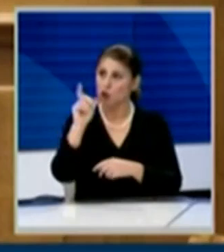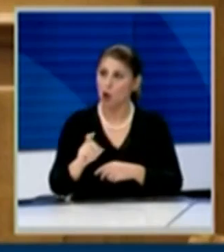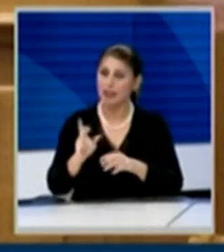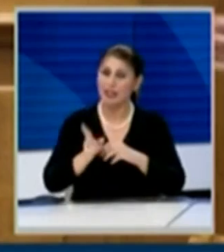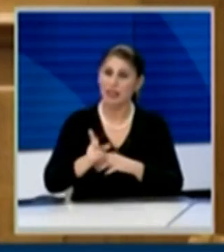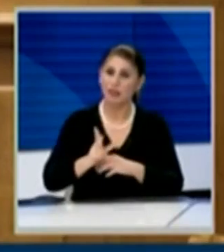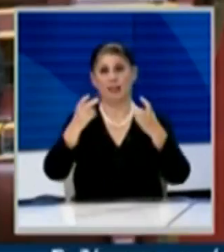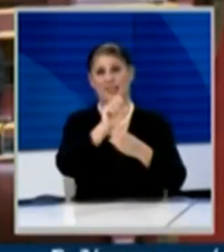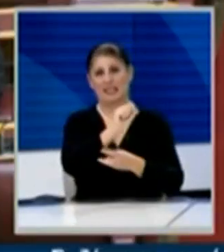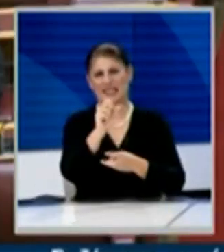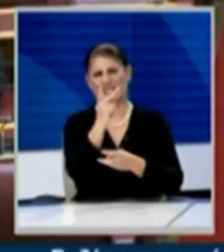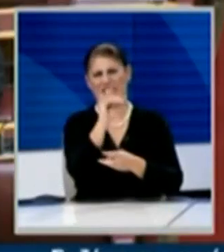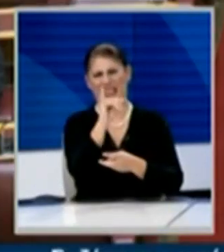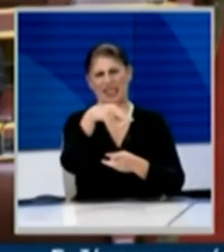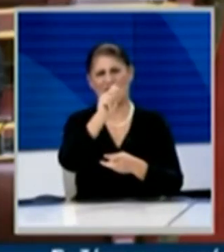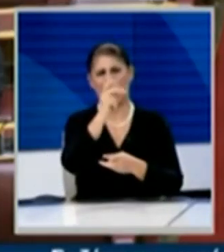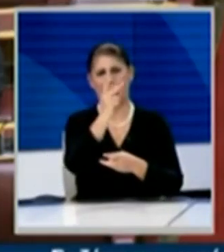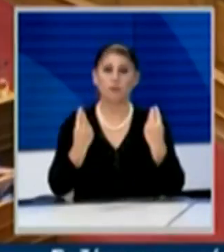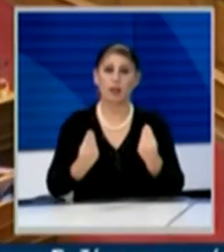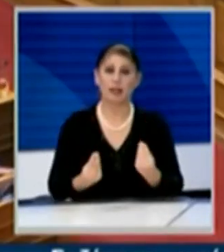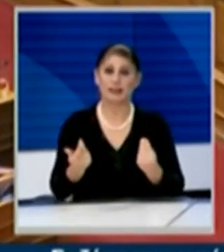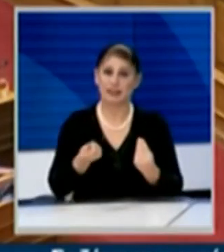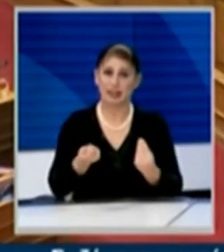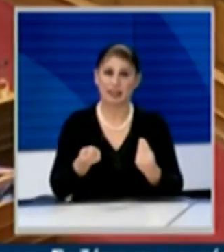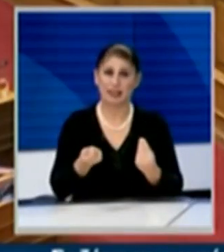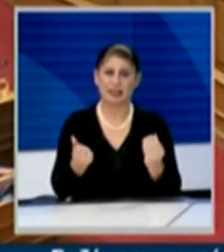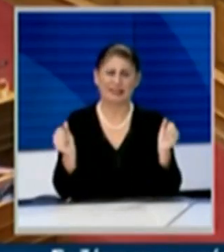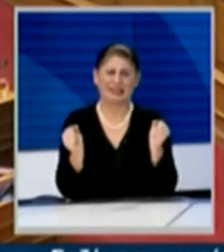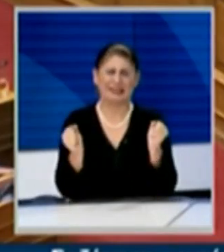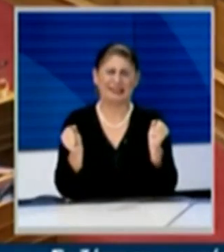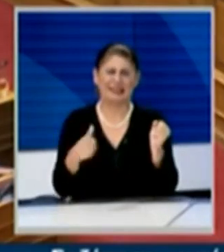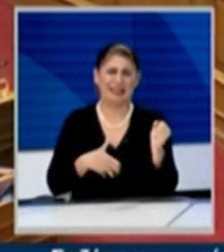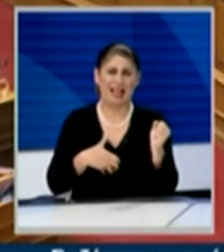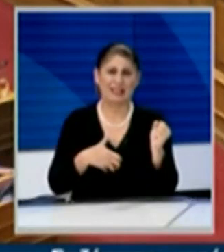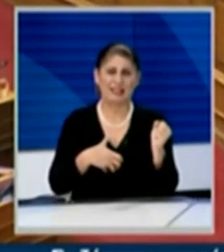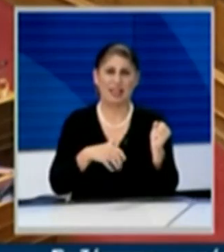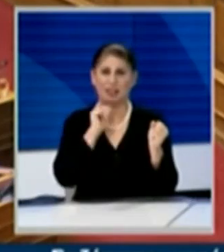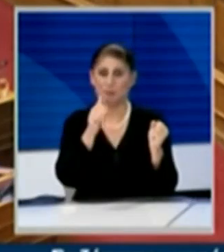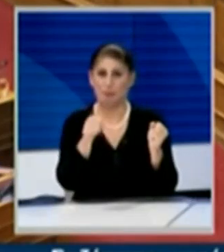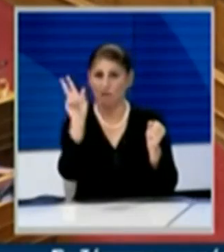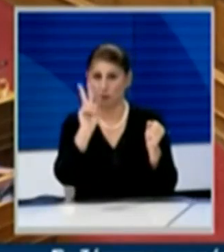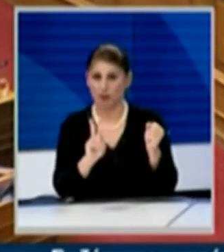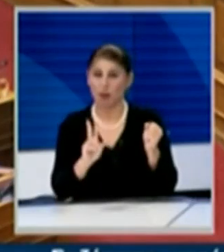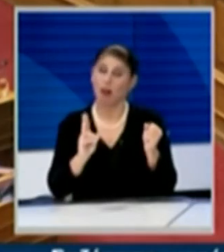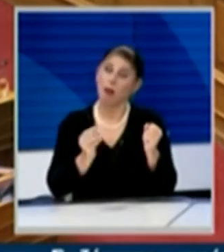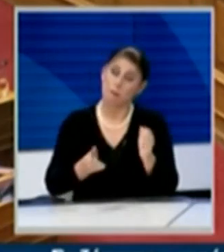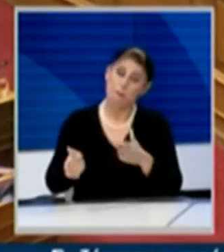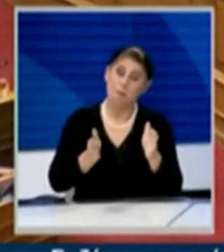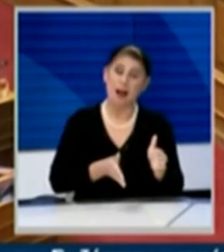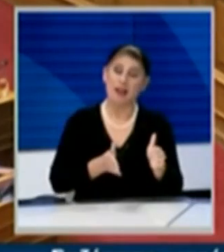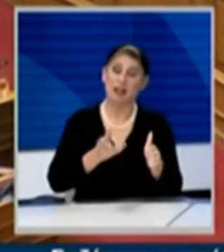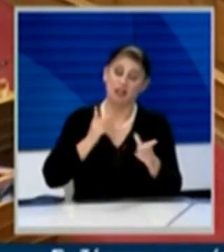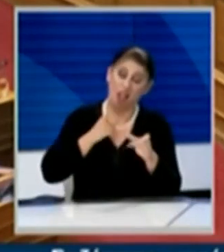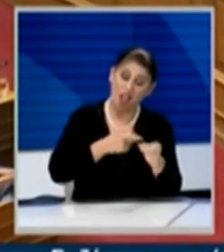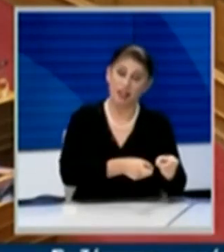κινδυνεύει η χώρα μας γιατί εσείς δεν είστε επαρκείς. Καλύτερα να κάνετε κρύα αστεία για τον Black Friday παρά να κάνετε εγκληματικές επιλογές για